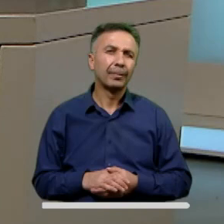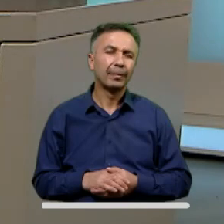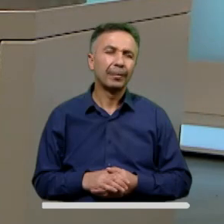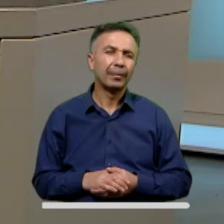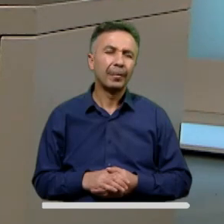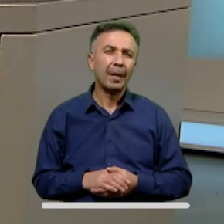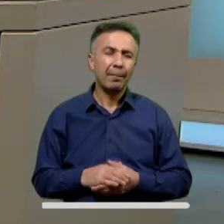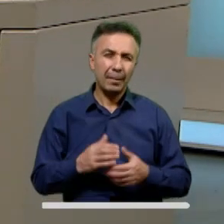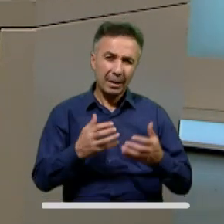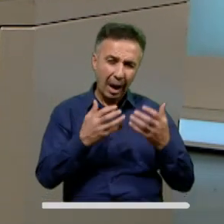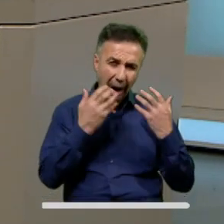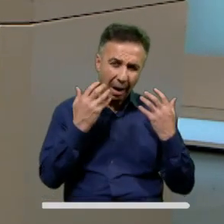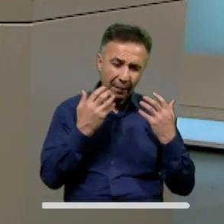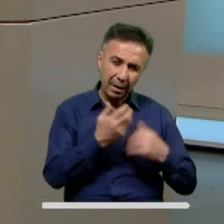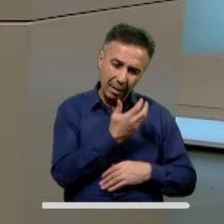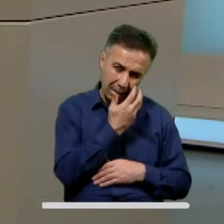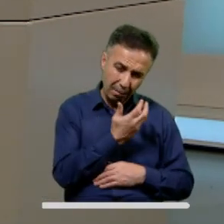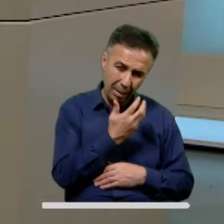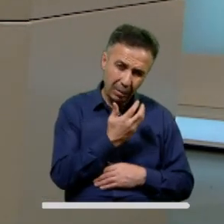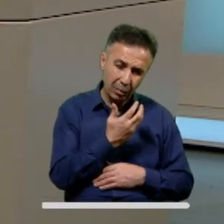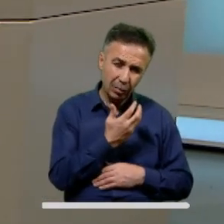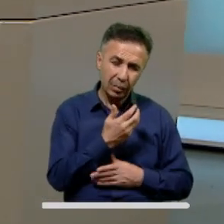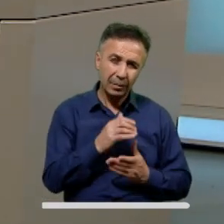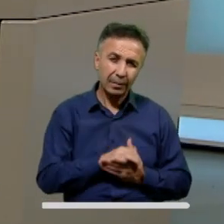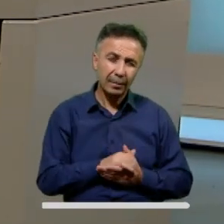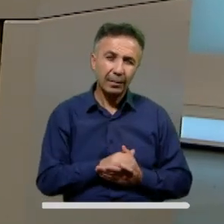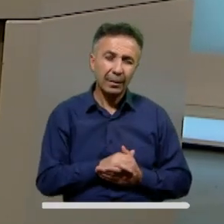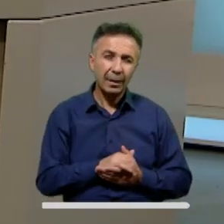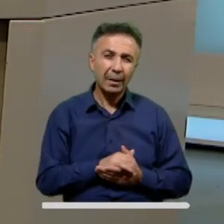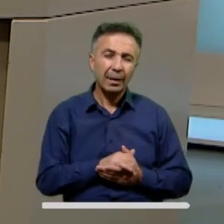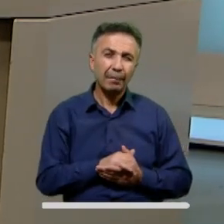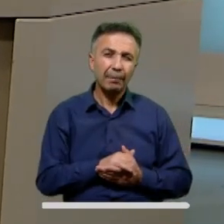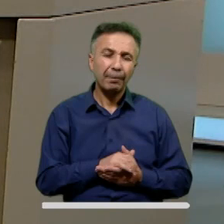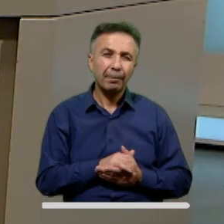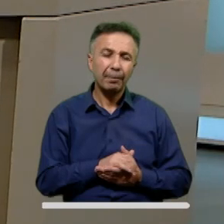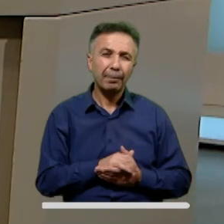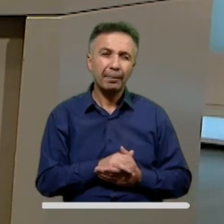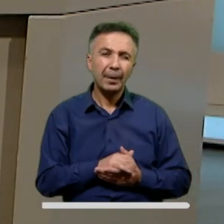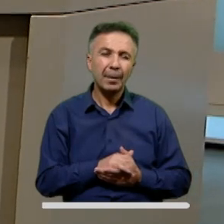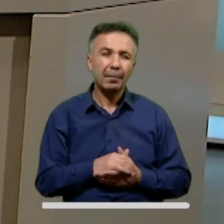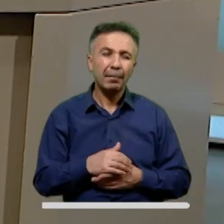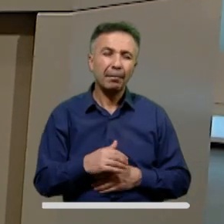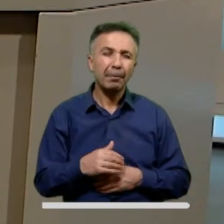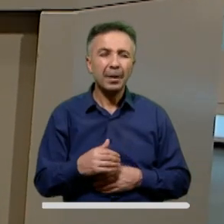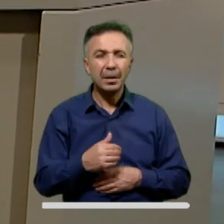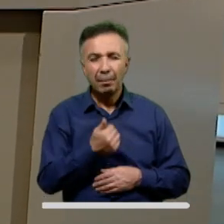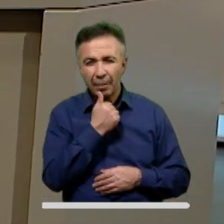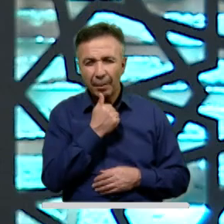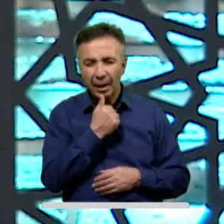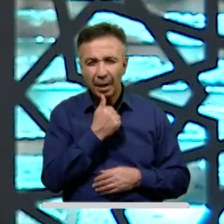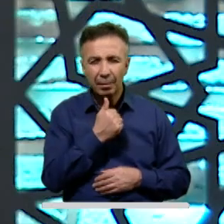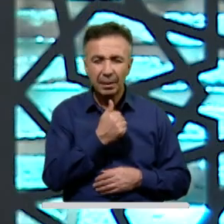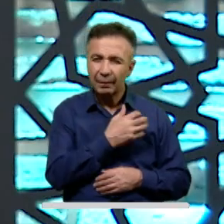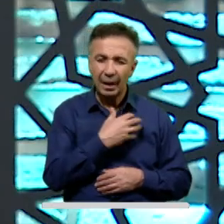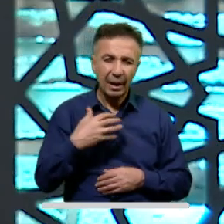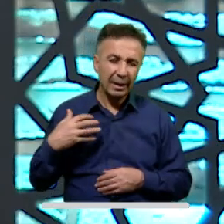hayvan bakıyoruz. Yani biz bir sene annelerimize kesiyorduk, vefat etmiş annelerimize. Bir sene babalarımıza kesiyorduk. Bu